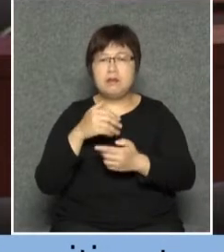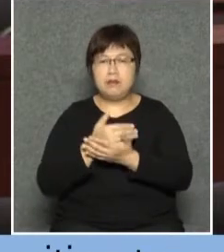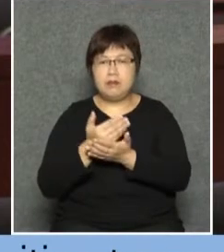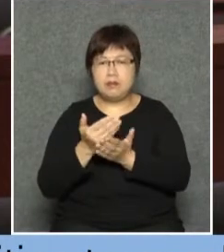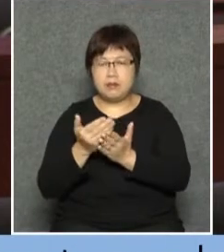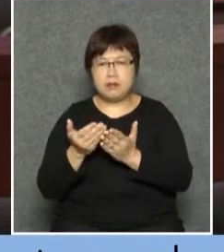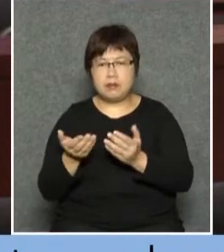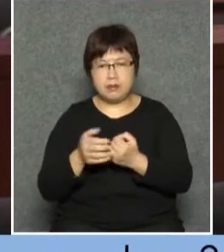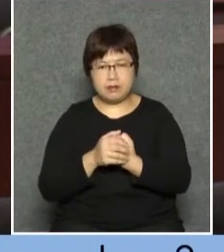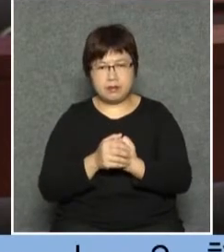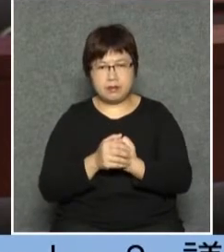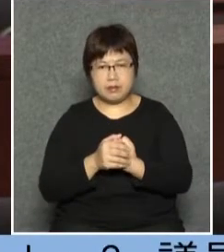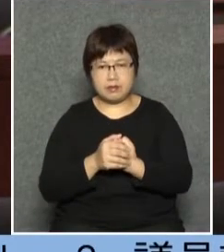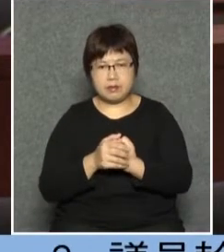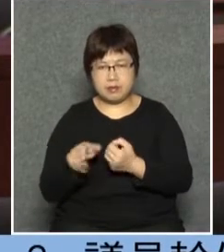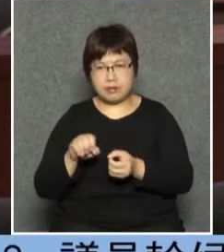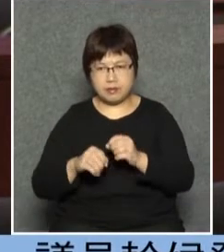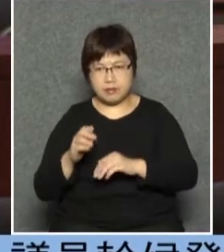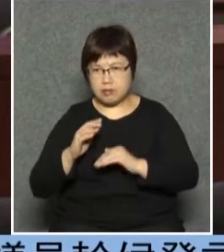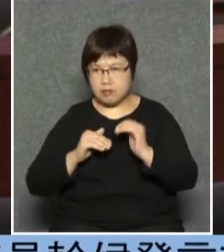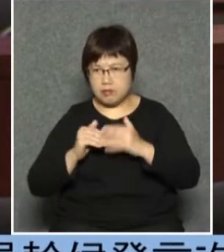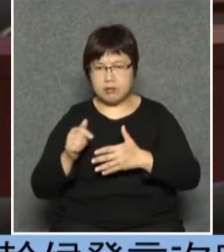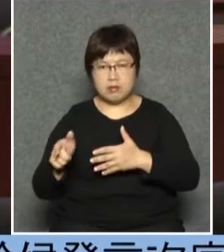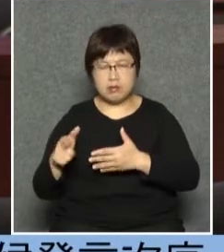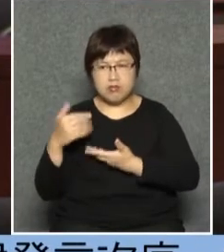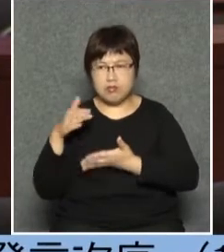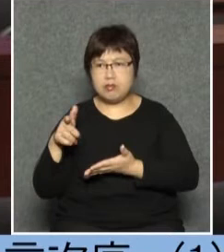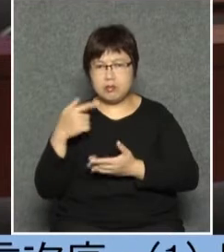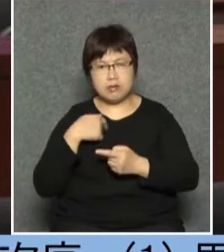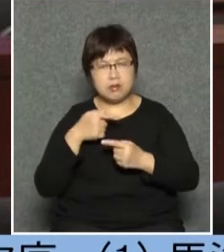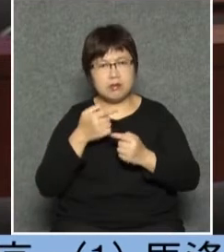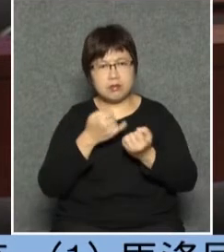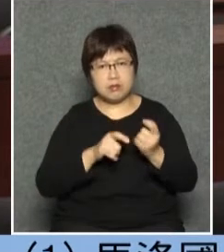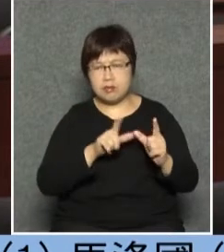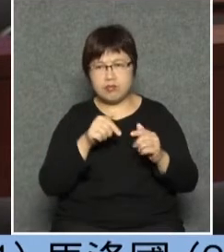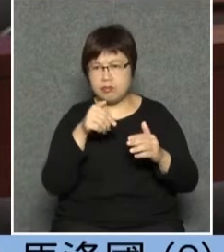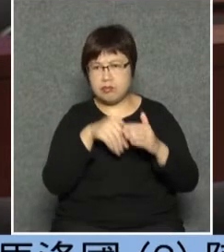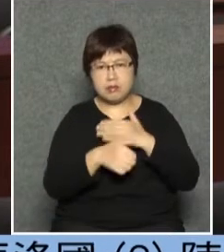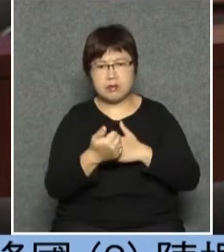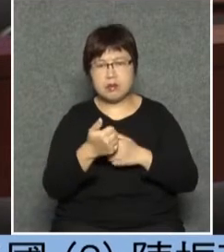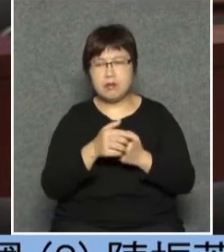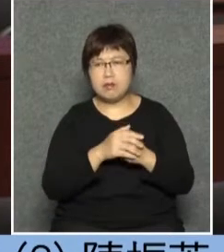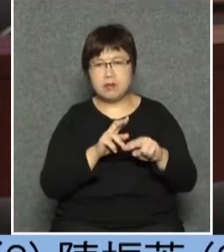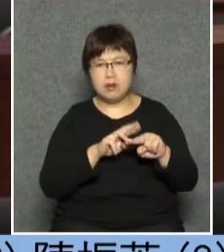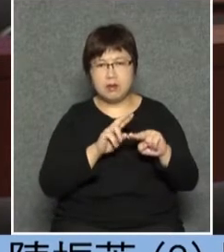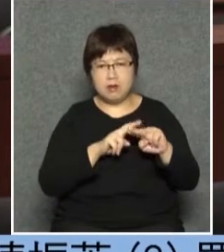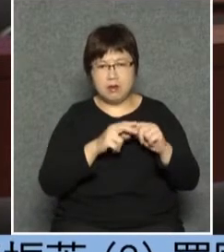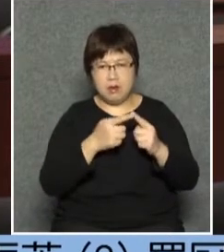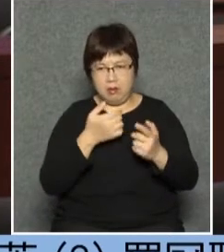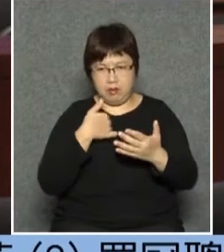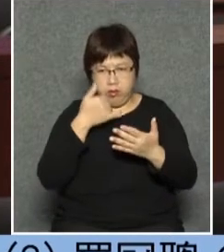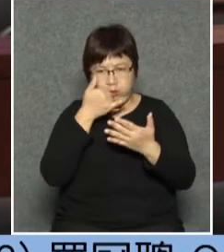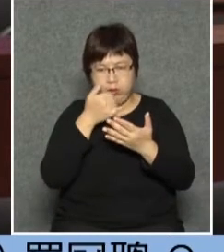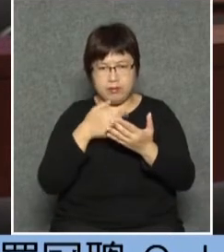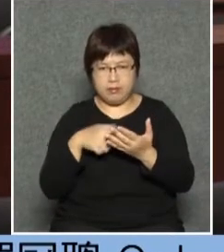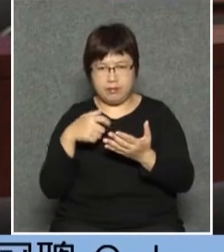带，更是这些科技产品深入市民的日常生活之中。内地市民现在玩的手机钱包，